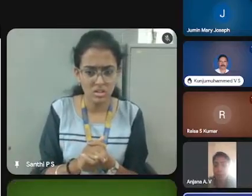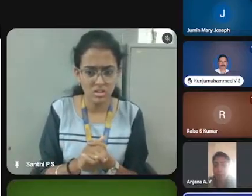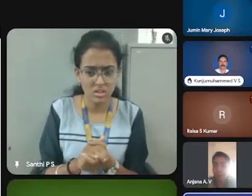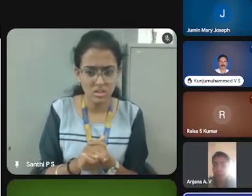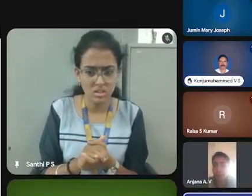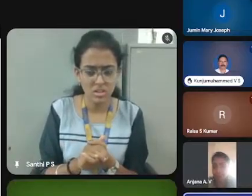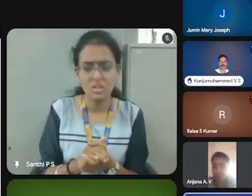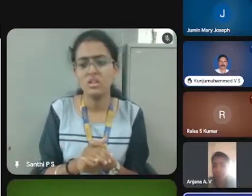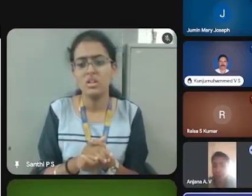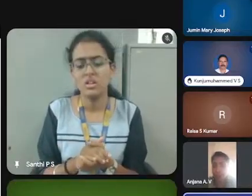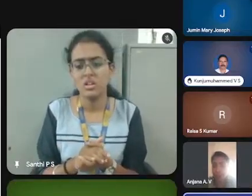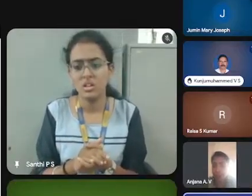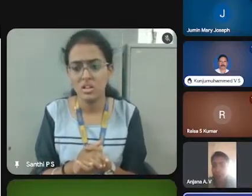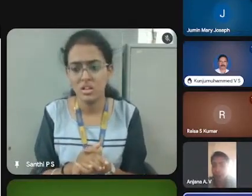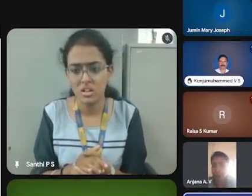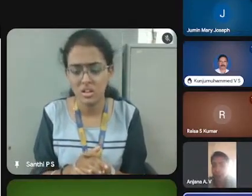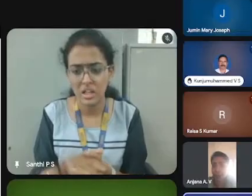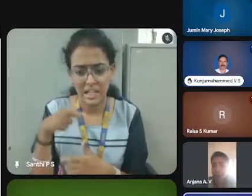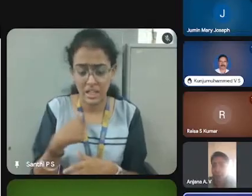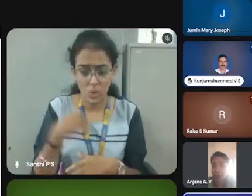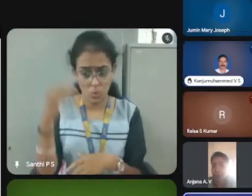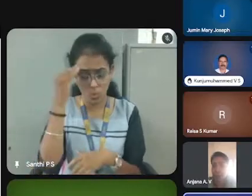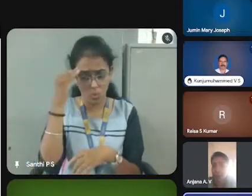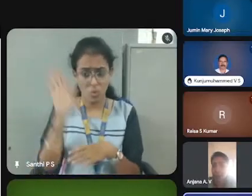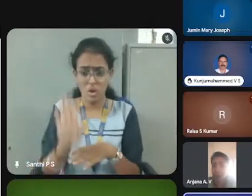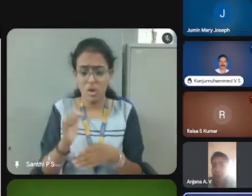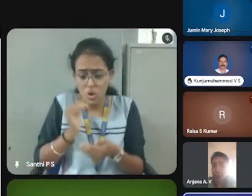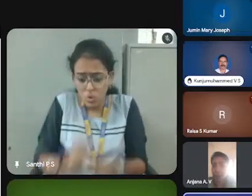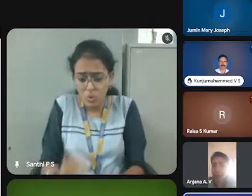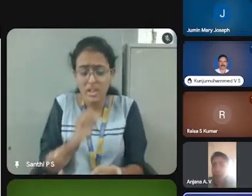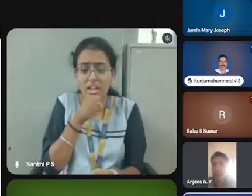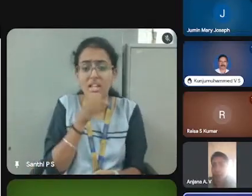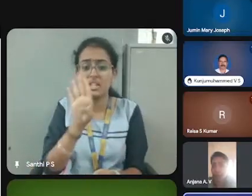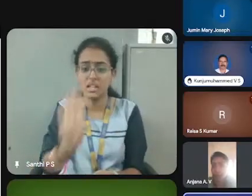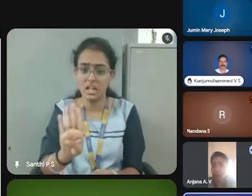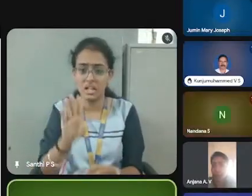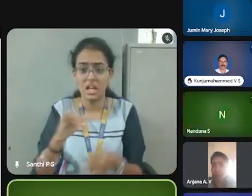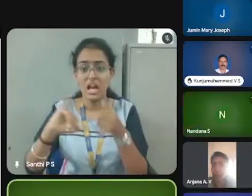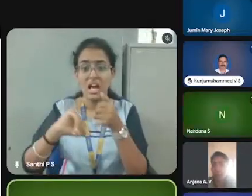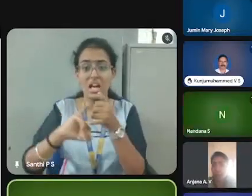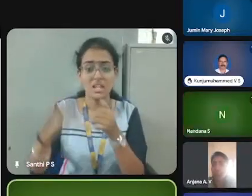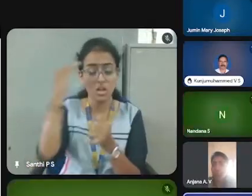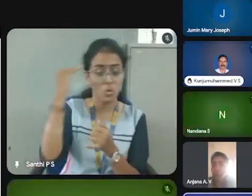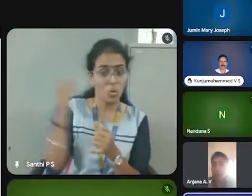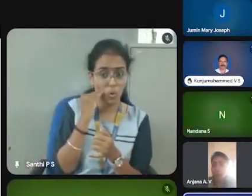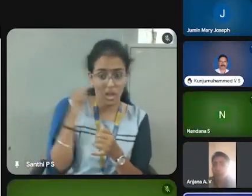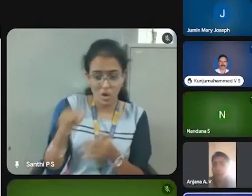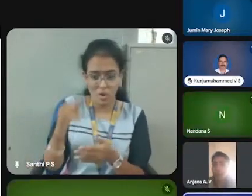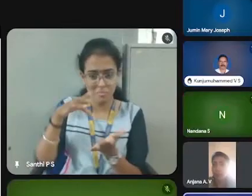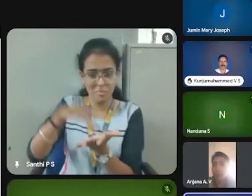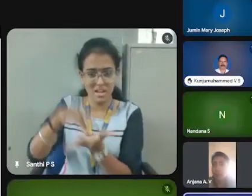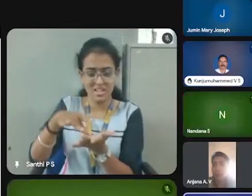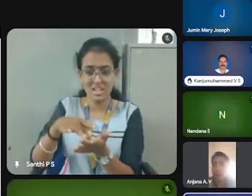ഞാൻ പറയാം. കേസ് എനിക്ക് അറിയുന്ന ഒരു കേസാണ്. അത് വെച്ചിട്ട് കുട്ടി 4 വയസ്സാണ്, സൗത്ത് കൊറിയയിലാണുള്ളത്. അപ്പോൾ അവിടെ ഇംഗ്ലീഷും